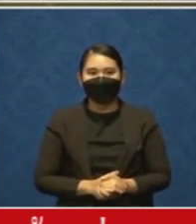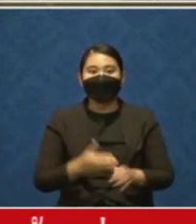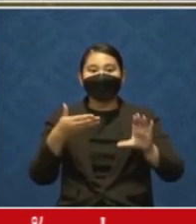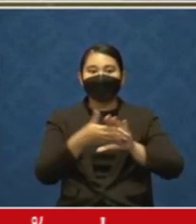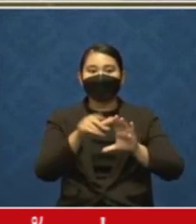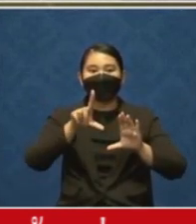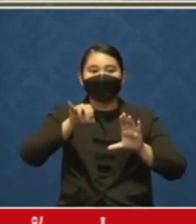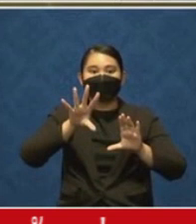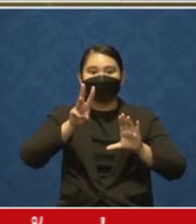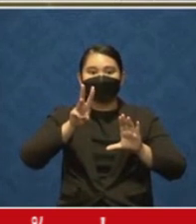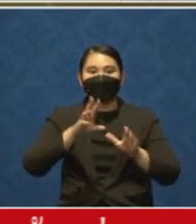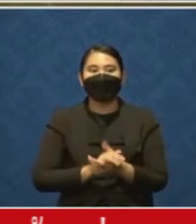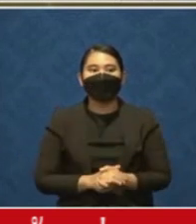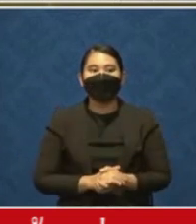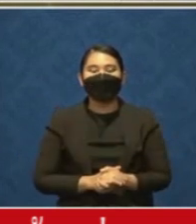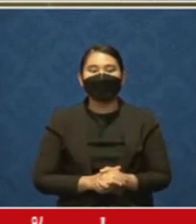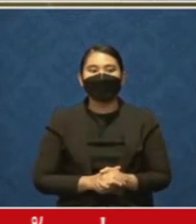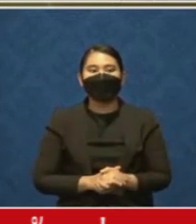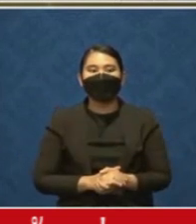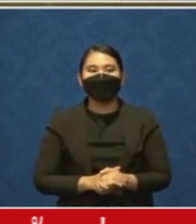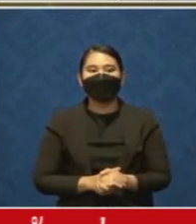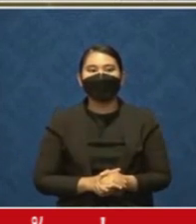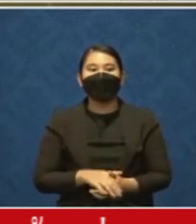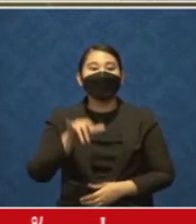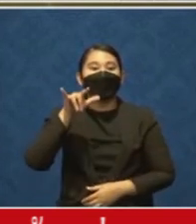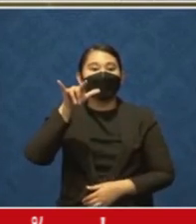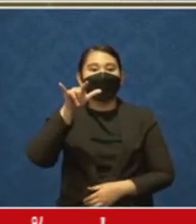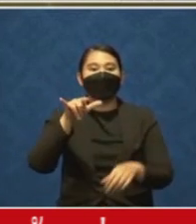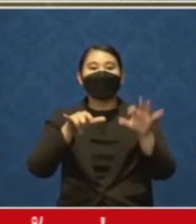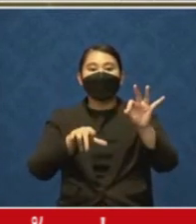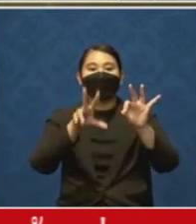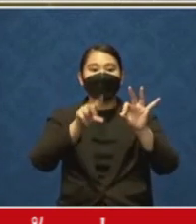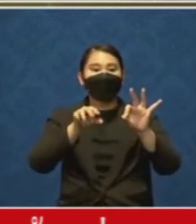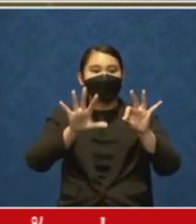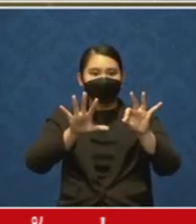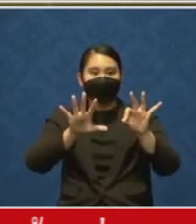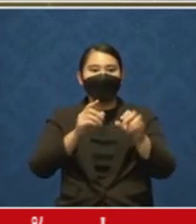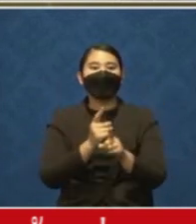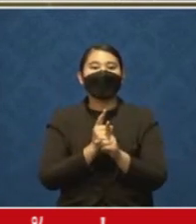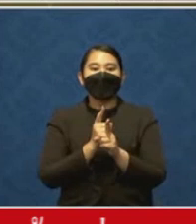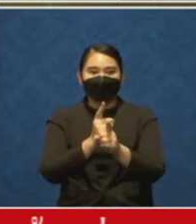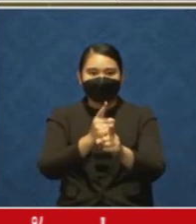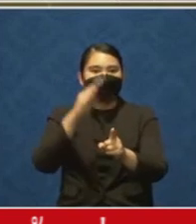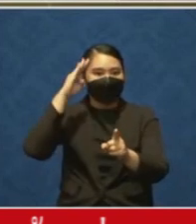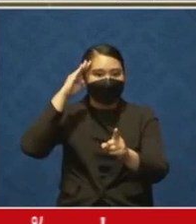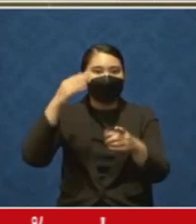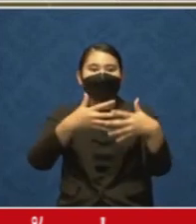หน้า26ครับการอนุมัติขายเครื่องบิน F-35 ขึ้นอยู่กับสภาคองเกรสสหรั